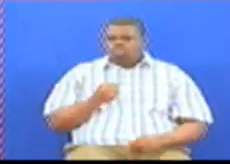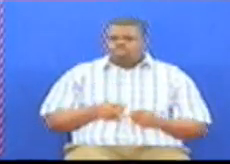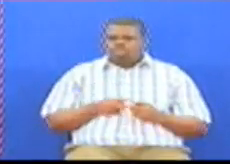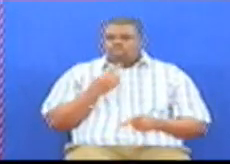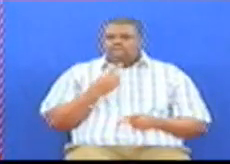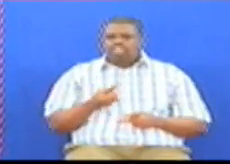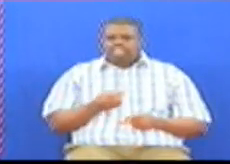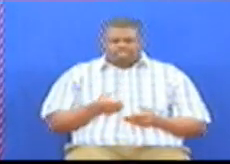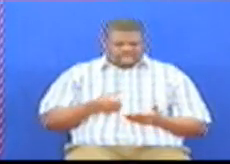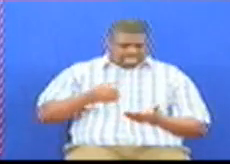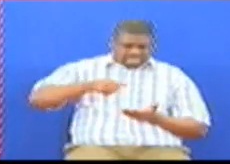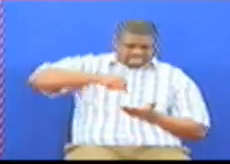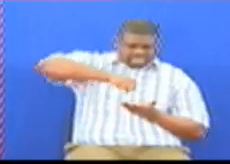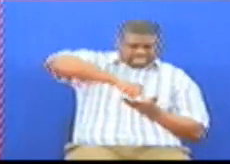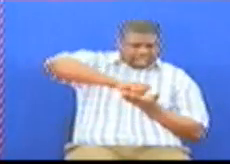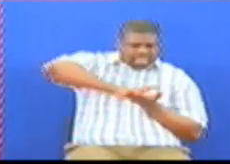sanitizer. Sasa vijijini kule hakuna.